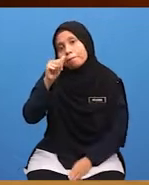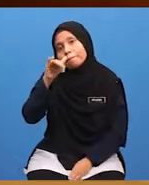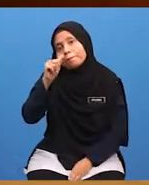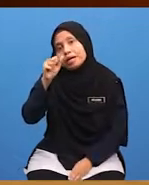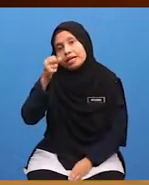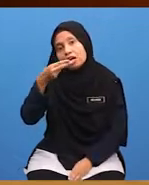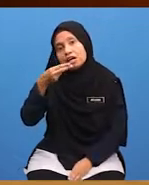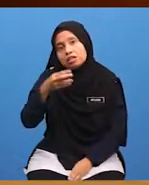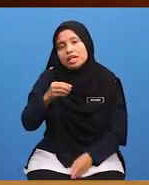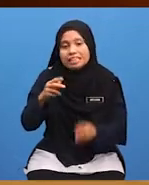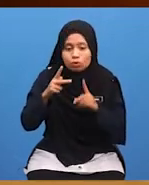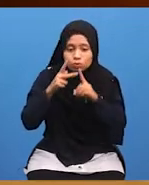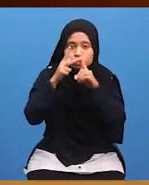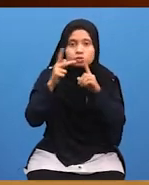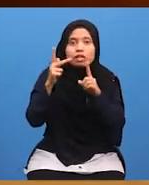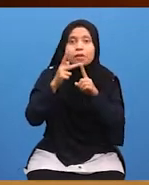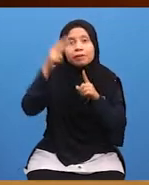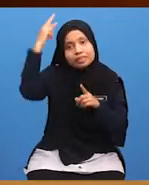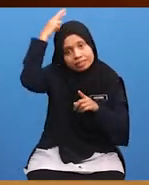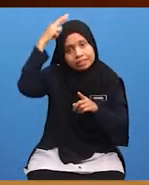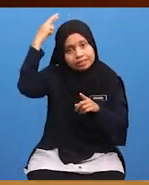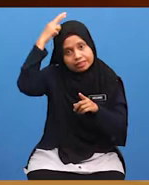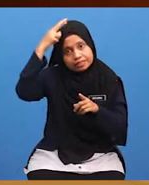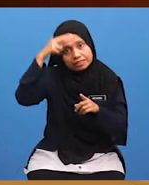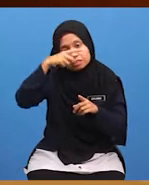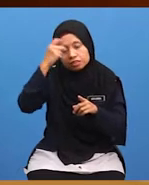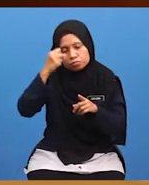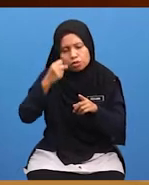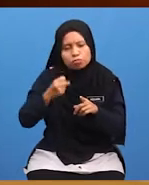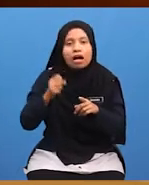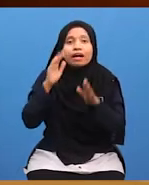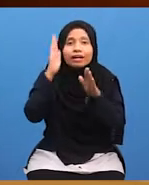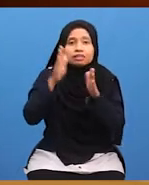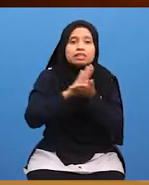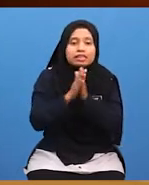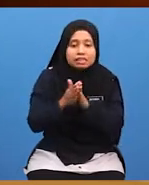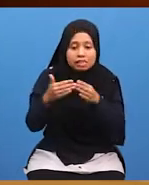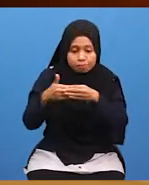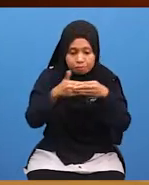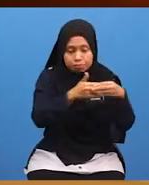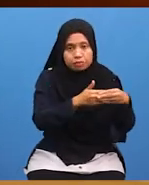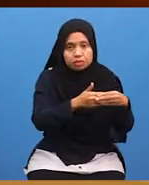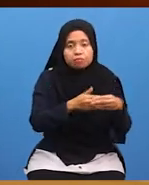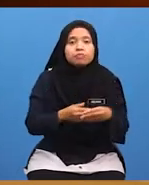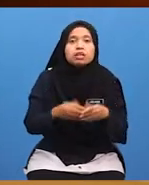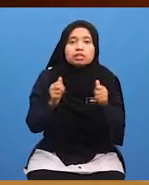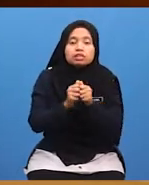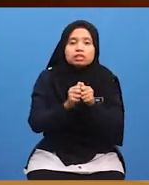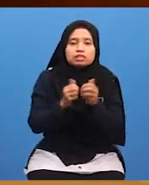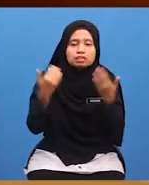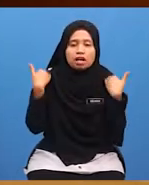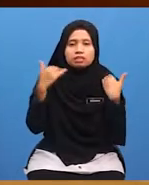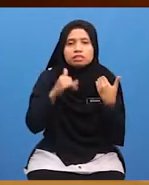kepada putera-putera khalifah kerana mereka ini bakal menjadi pemimpin negara. Dengan adanya